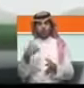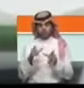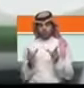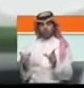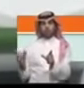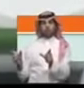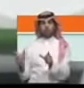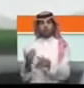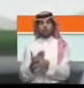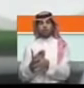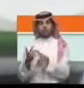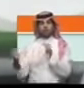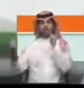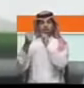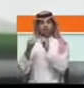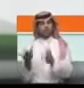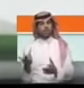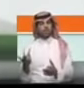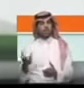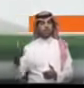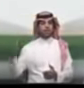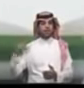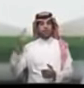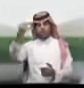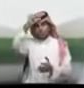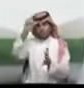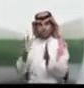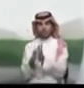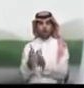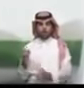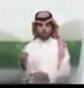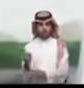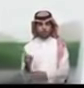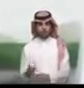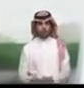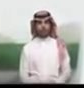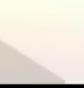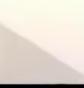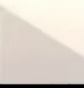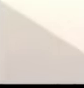عن نفسها ضد اعتداءات ميليشيا الحوثي الانقلابية.